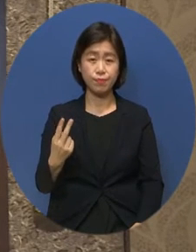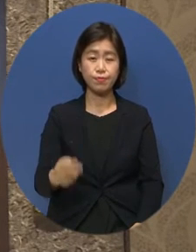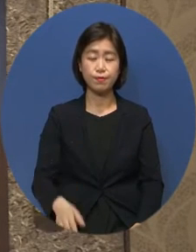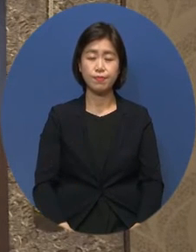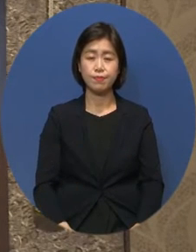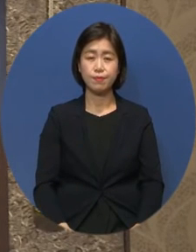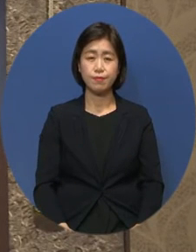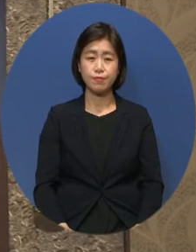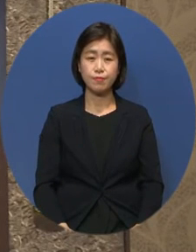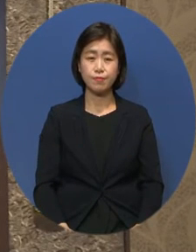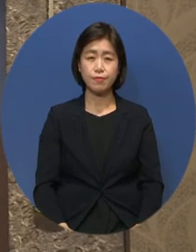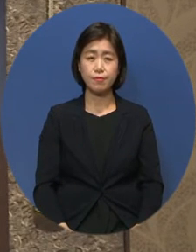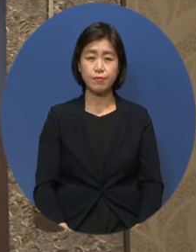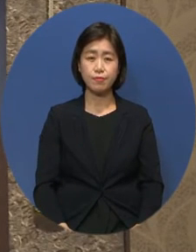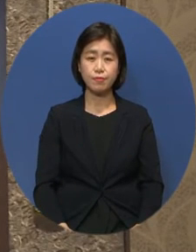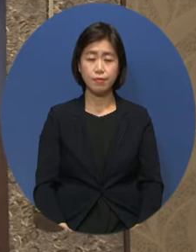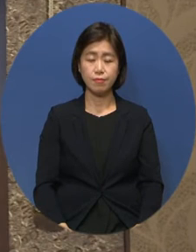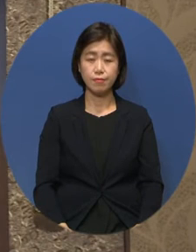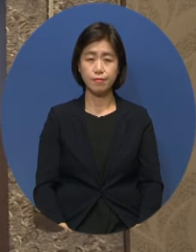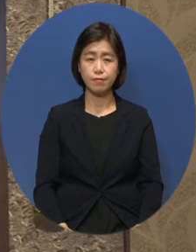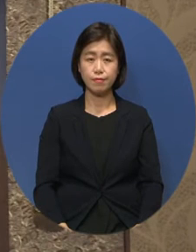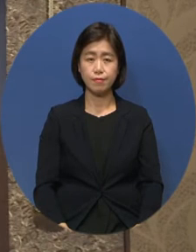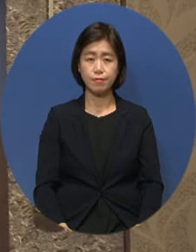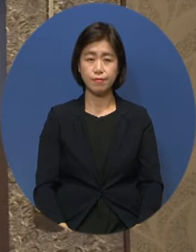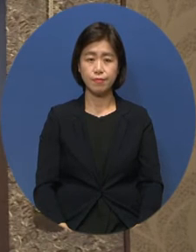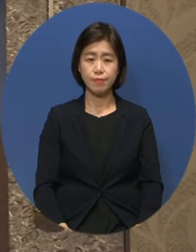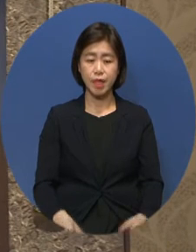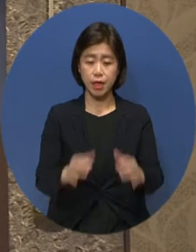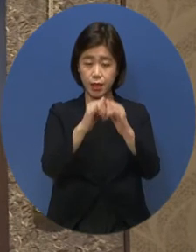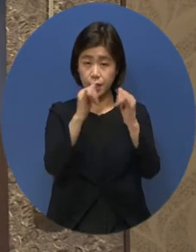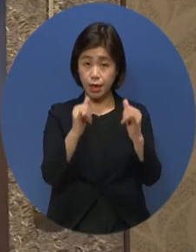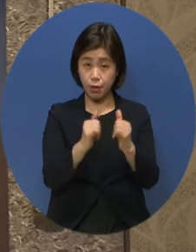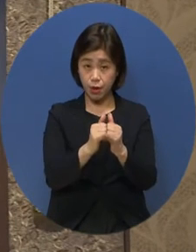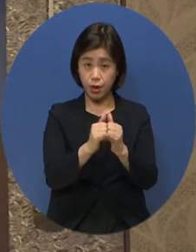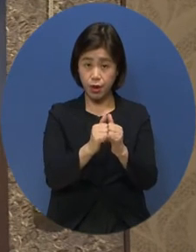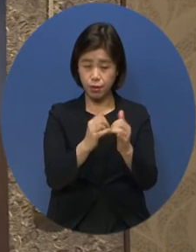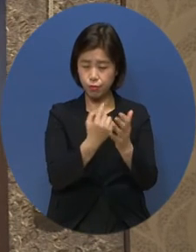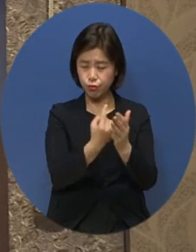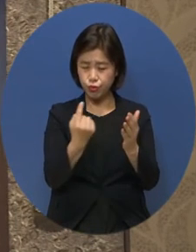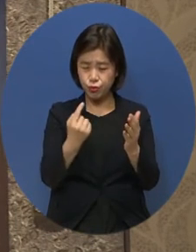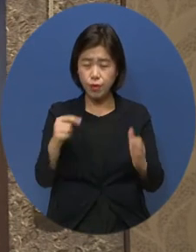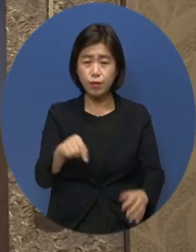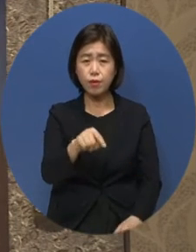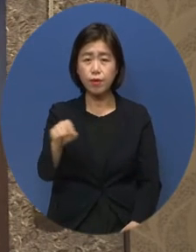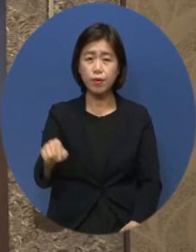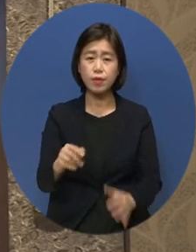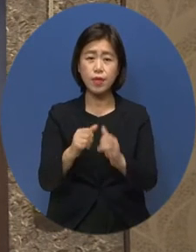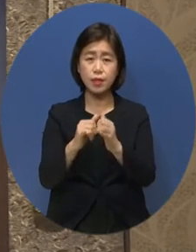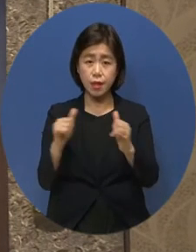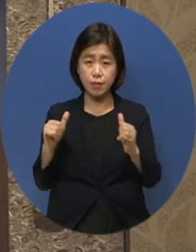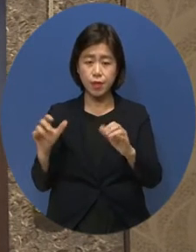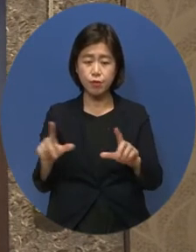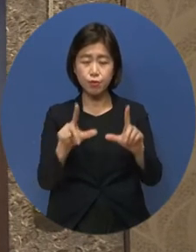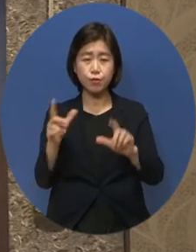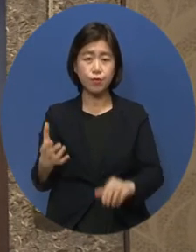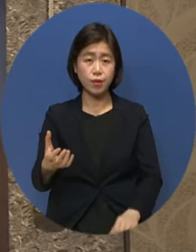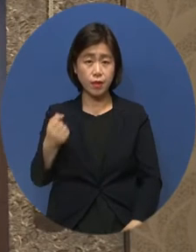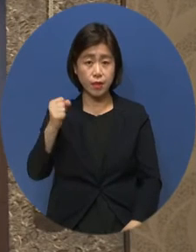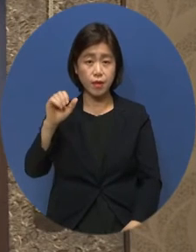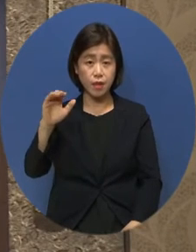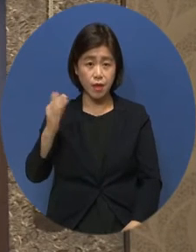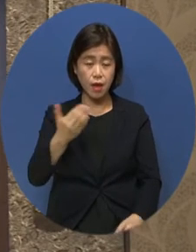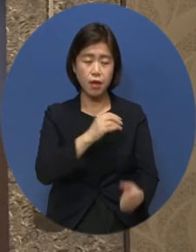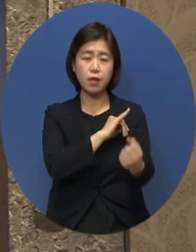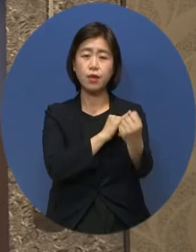말씀드릴 수 있구요 2분들이 음 충분히 누려야 될 인권과 보편적 가치 해서